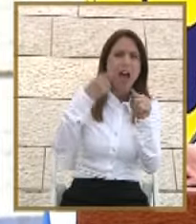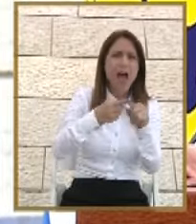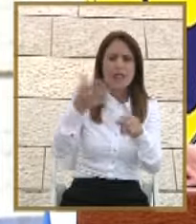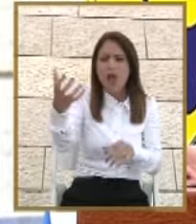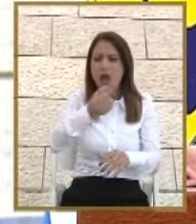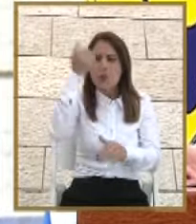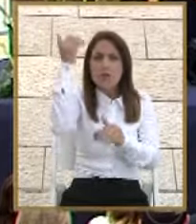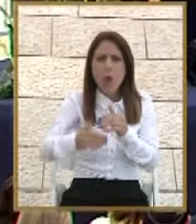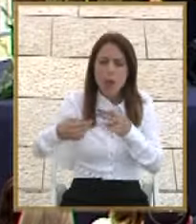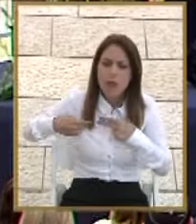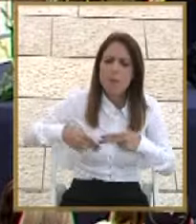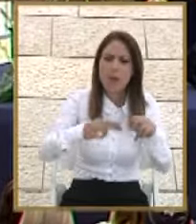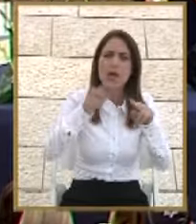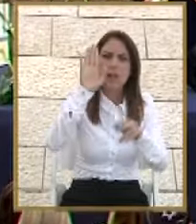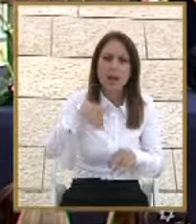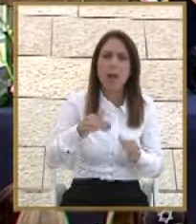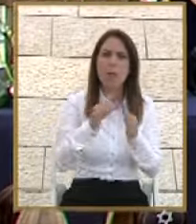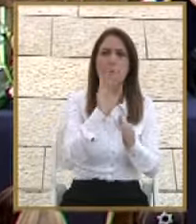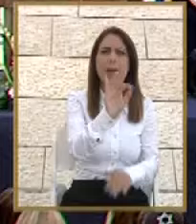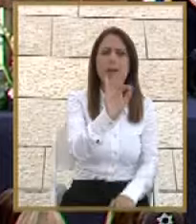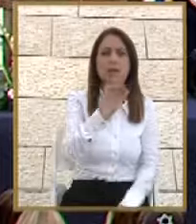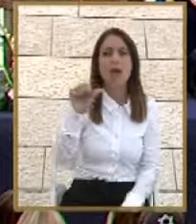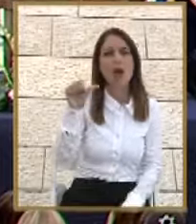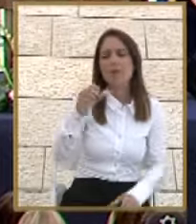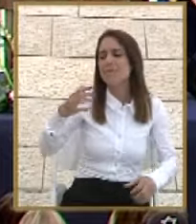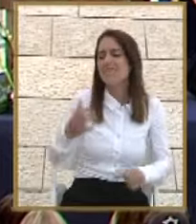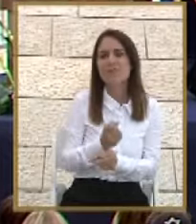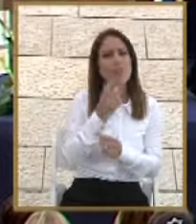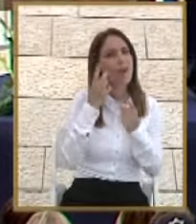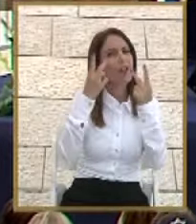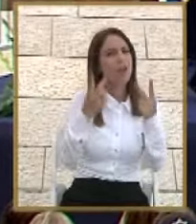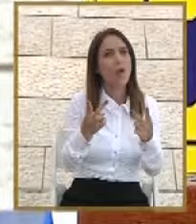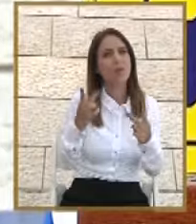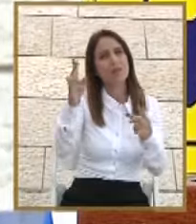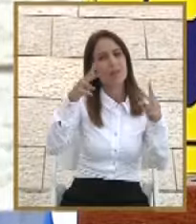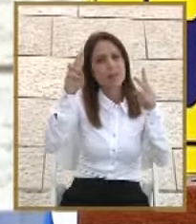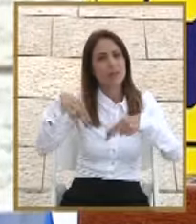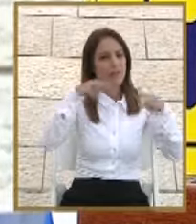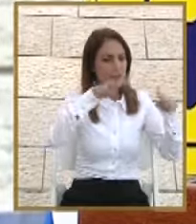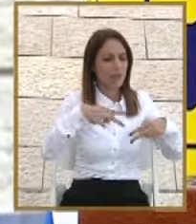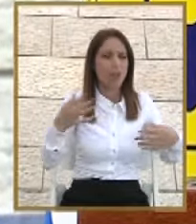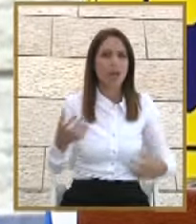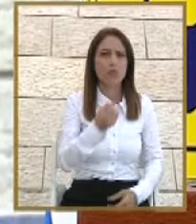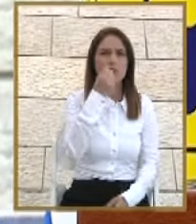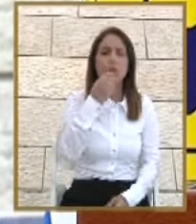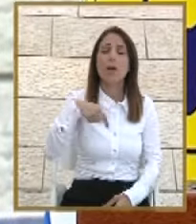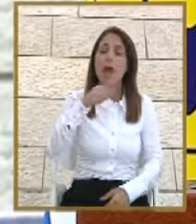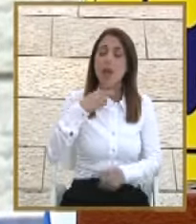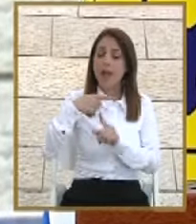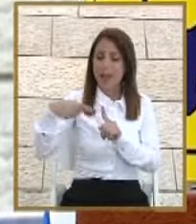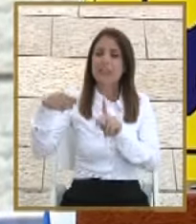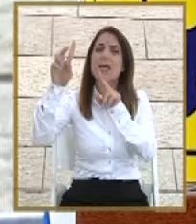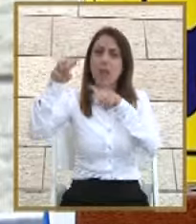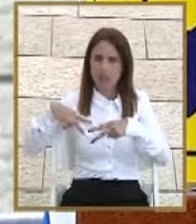יחזור לביתו. אחמד לא זכה לראות בהשלמת המשימה. אנחנו השלמנו כמחציתה,